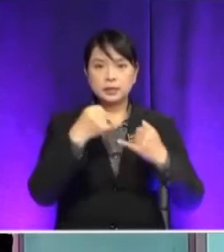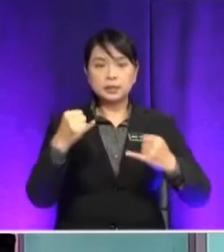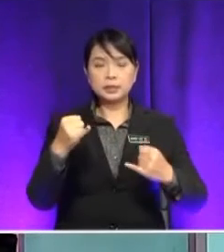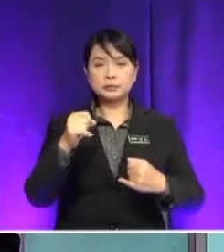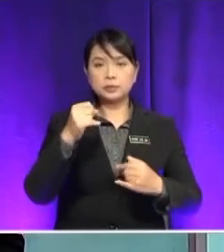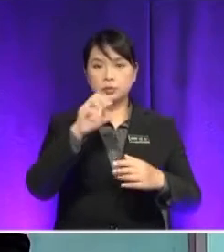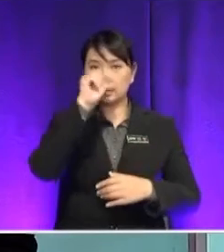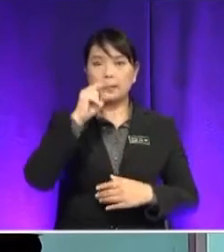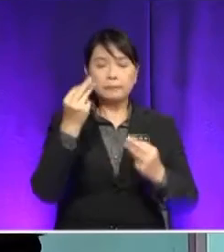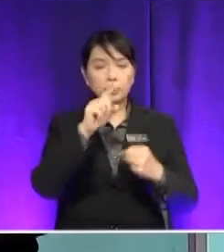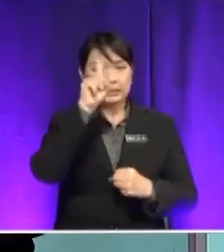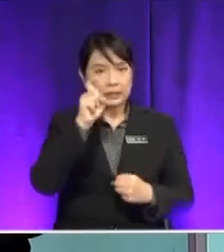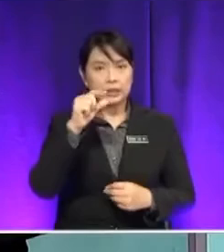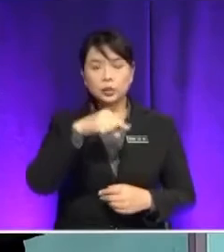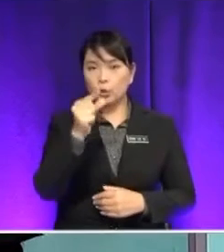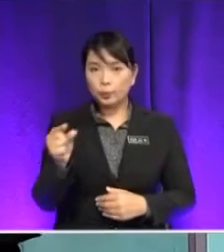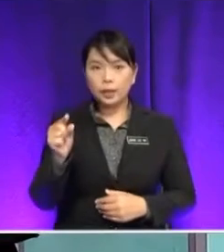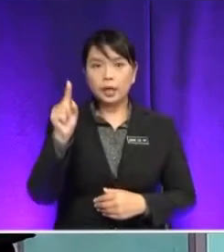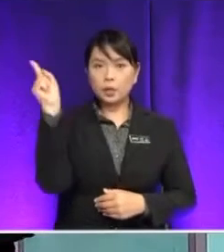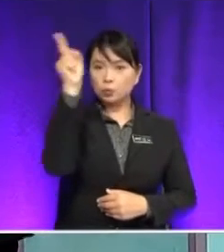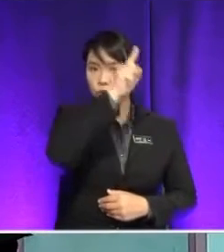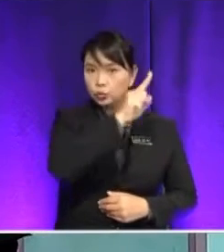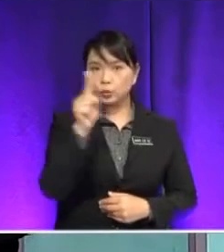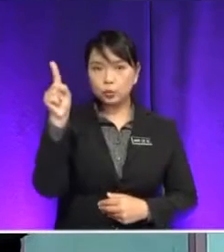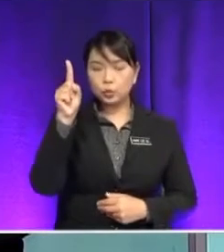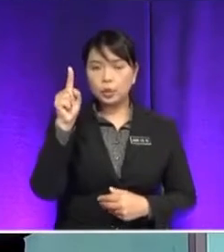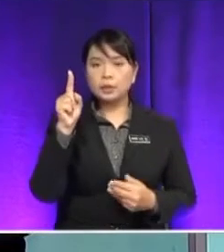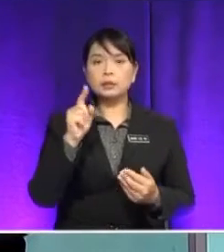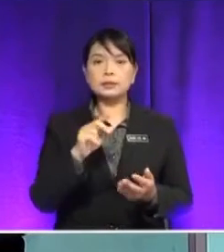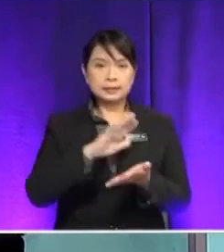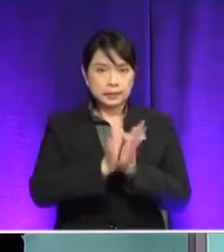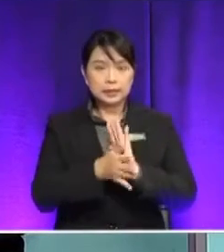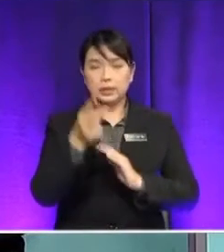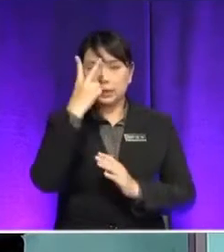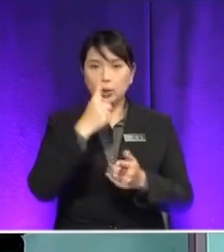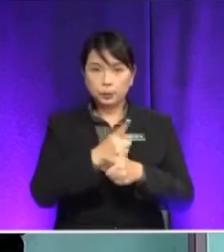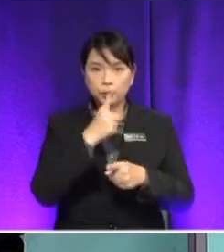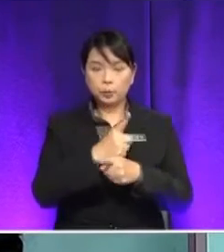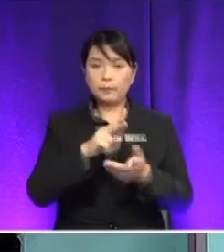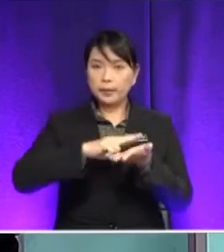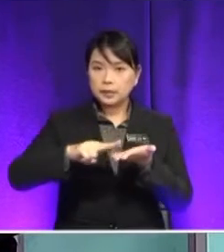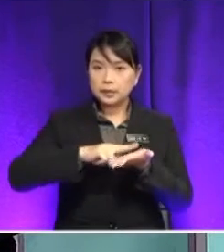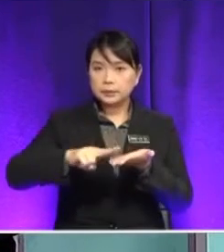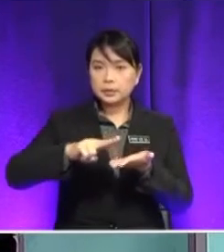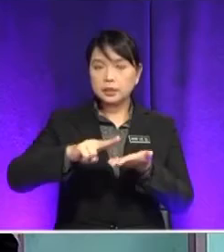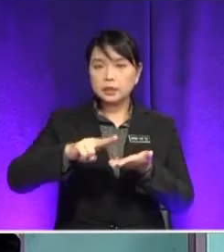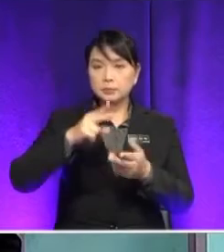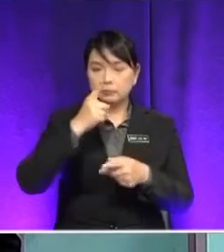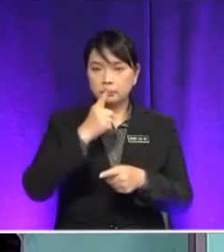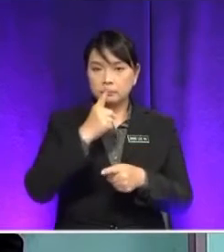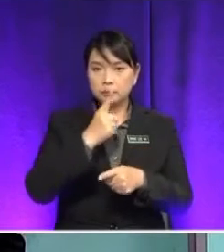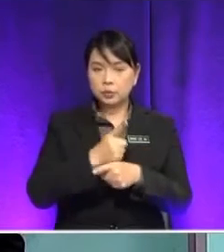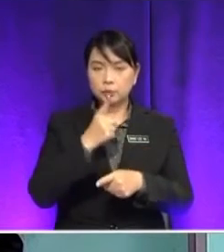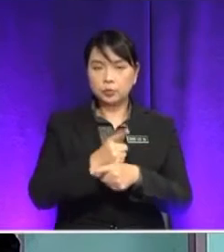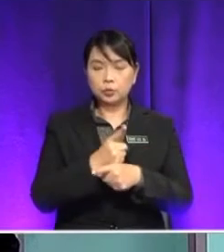Rider subscene paham betul enggak ada kesilapan itu berlaku apabila kita Tengok aja Oh gelombang bunyi make terus